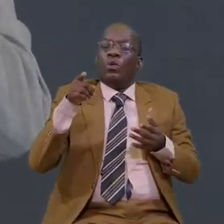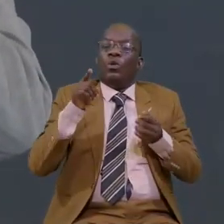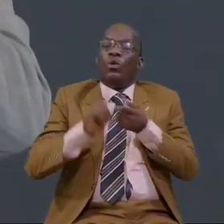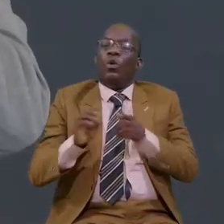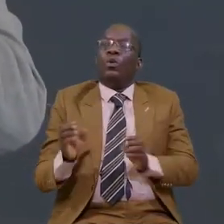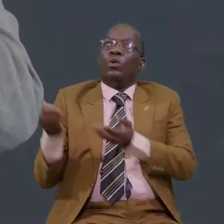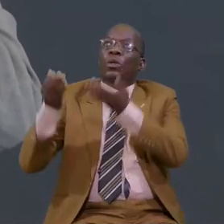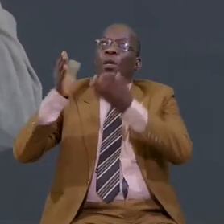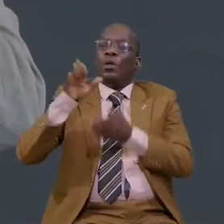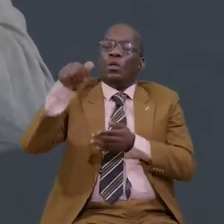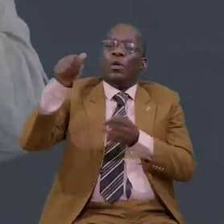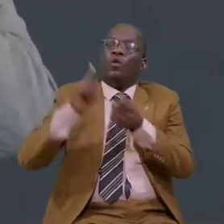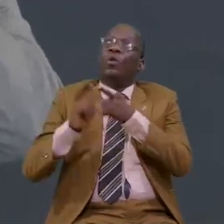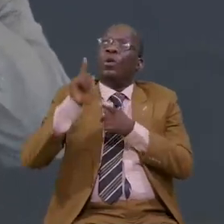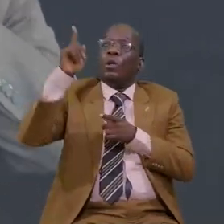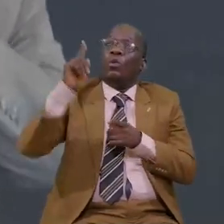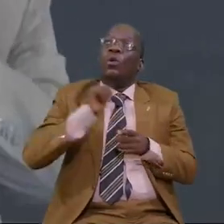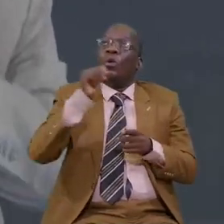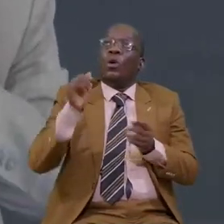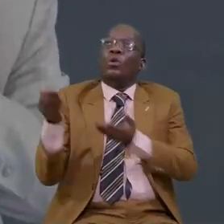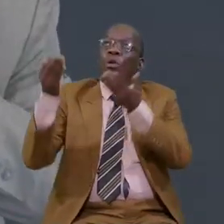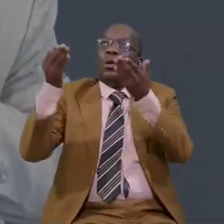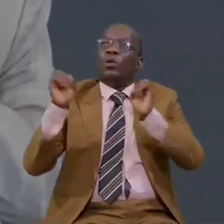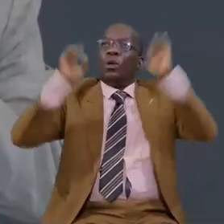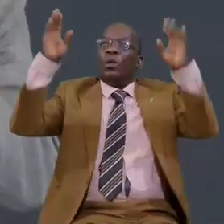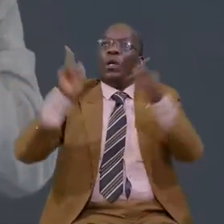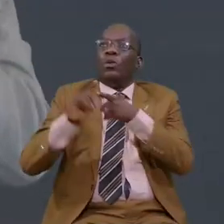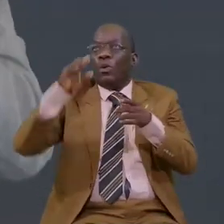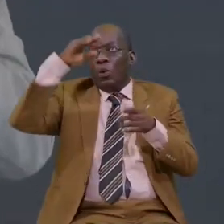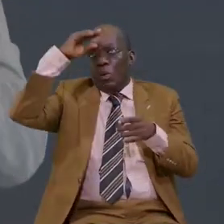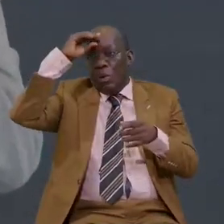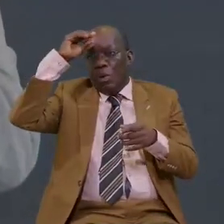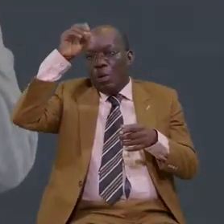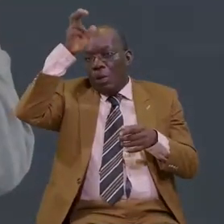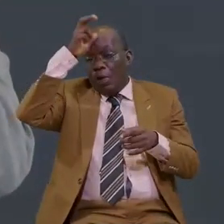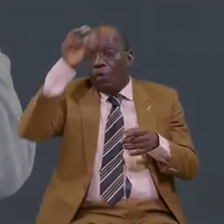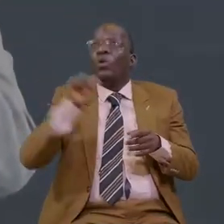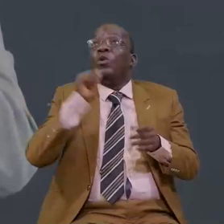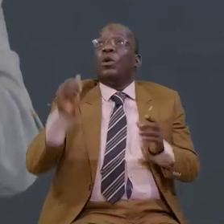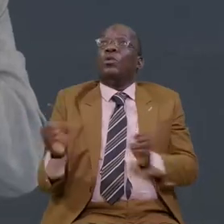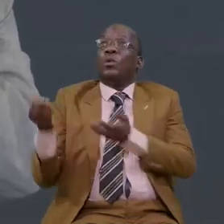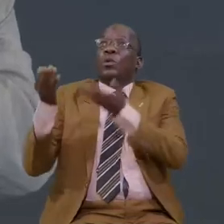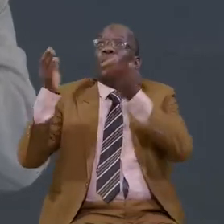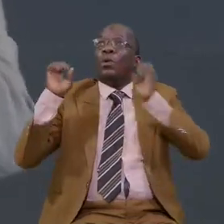Et il veut maintenant que nous nous soumettons à lui. Pas que nous nous soumettons plus à Satan.